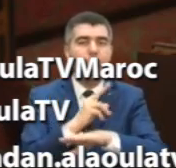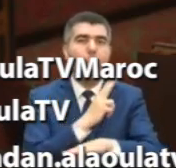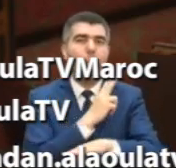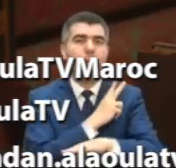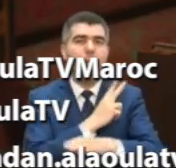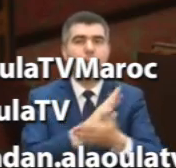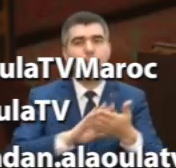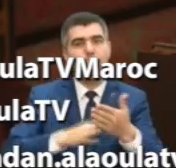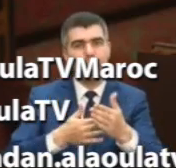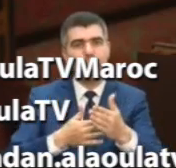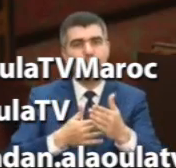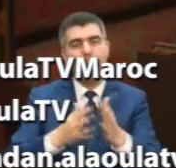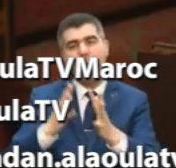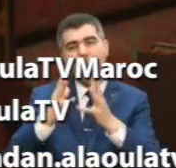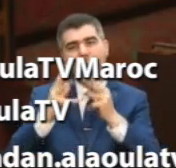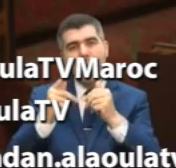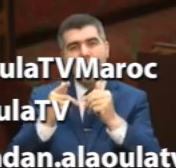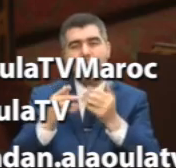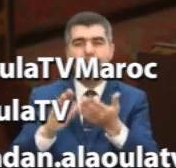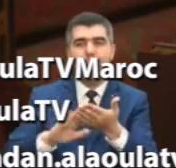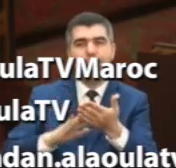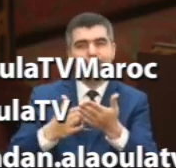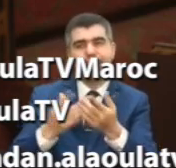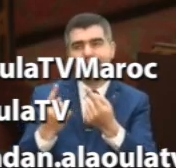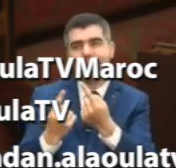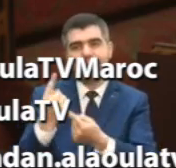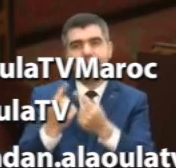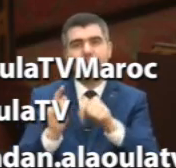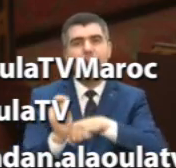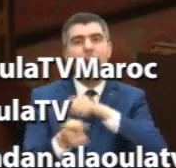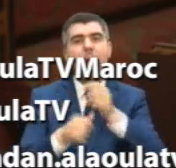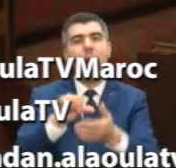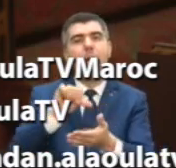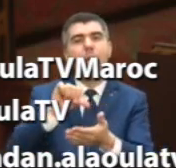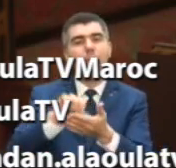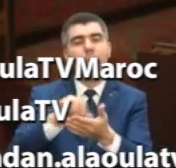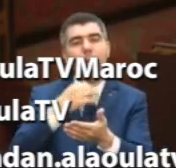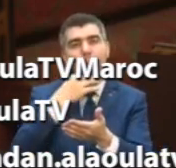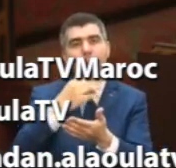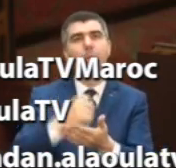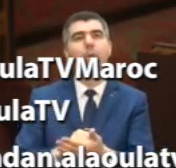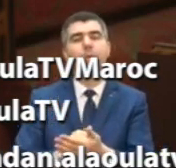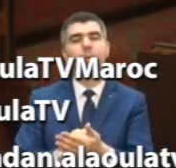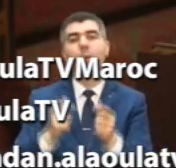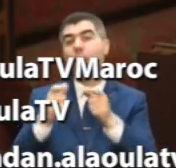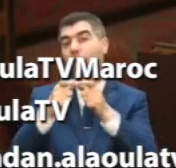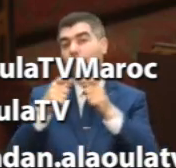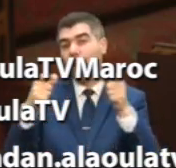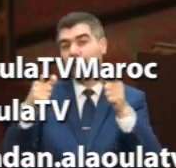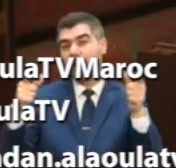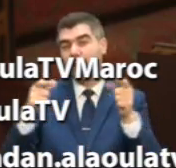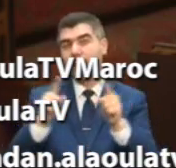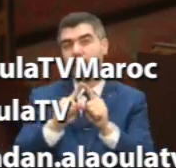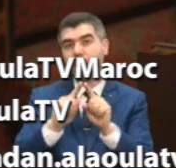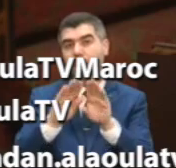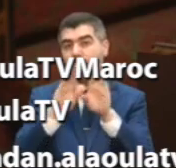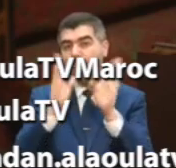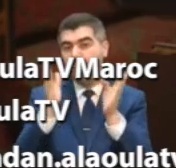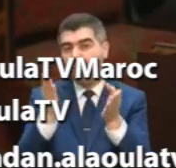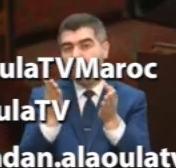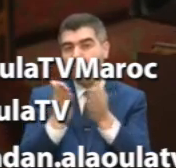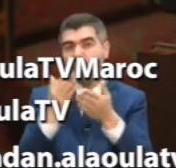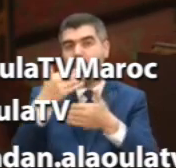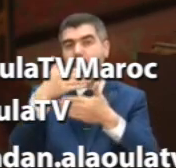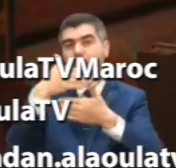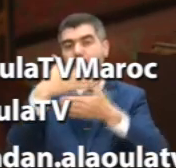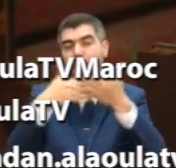بعد الأرقام بالنسبة لهذا التمدرس في الوسط القروي، على مستوى توسيع العرض المدرسي وصل مجموع المؤسسات التعليمية على